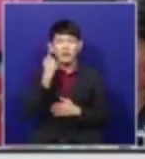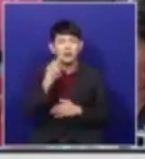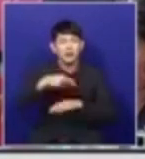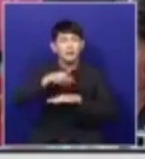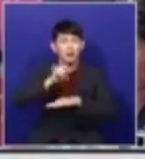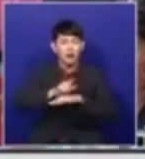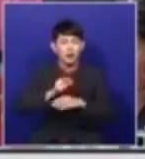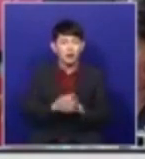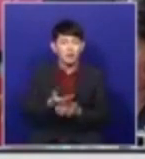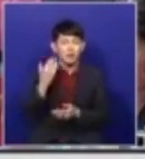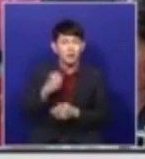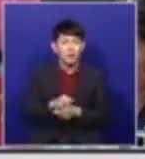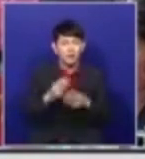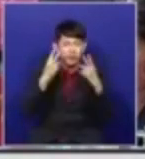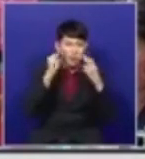ขอบันดาลเคยเป็นทั้งนายกเป็นทั้งฝ่ายค้านในทันครับ